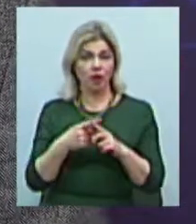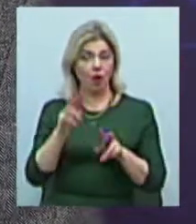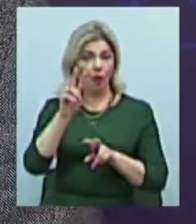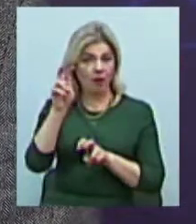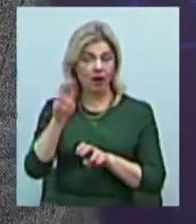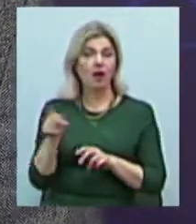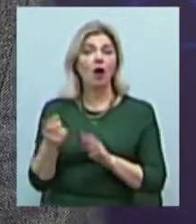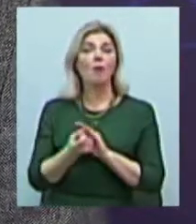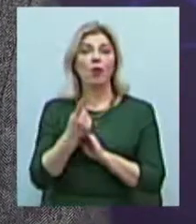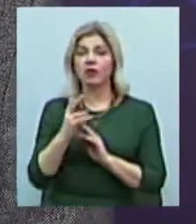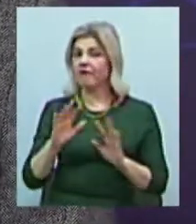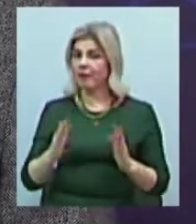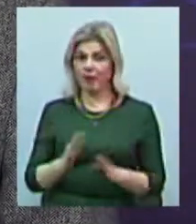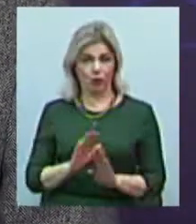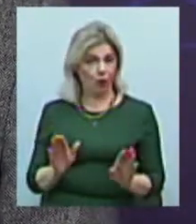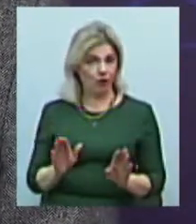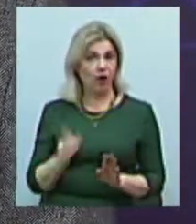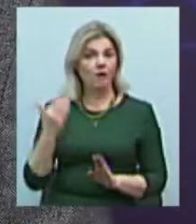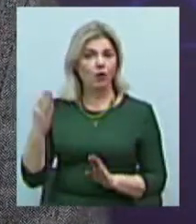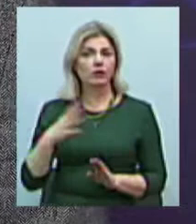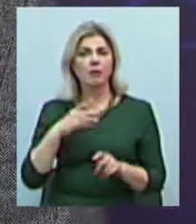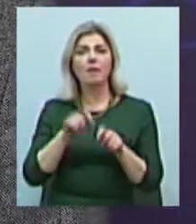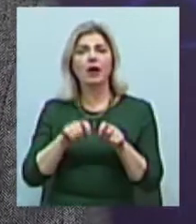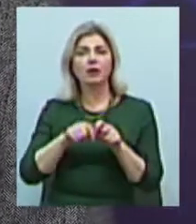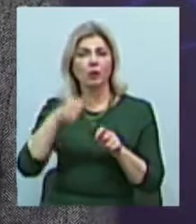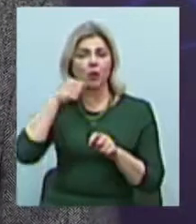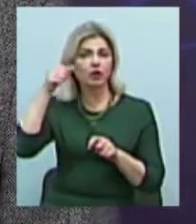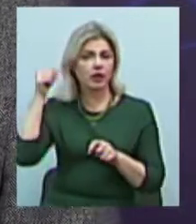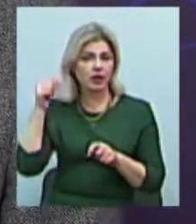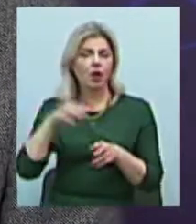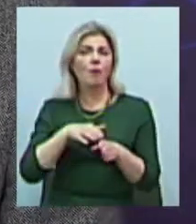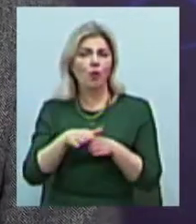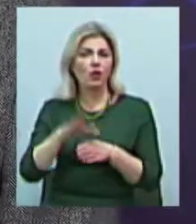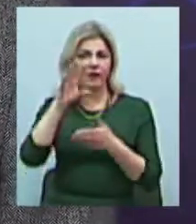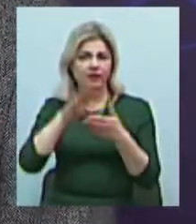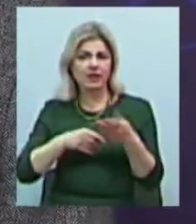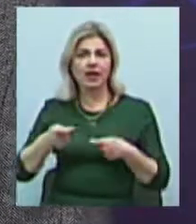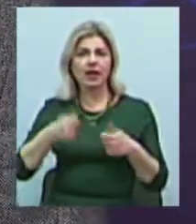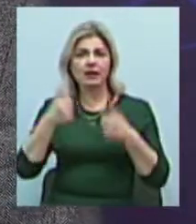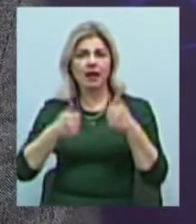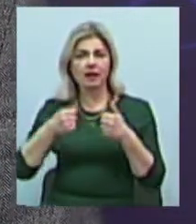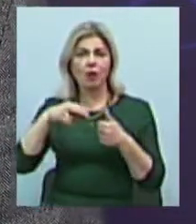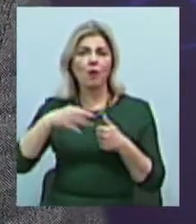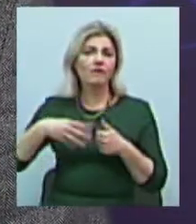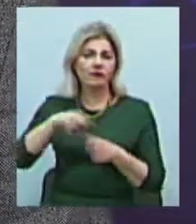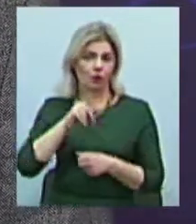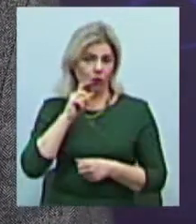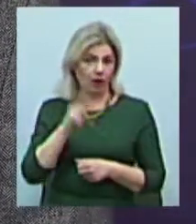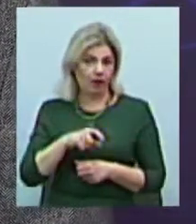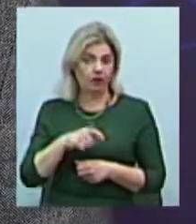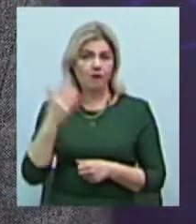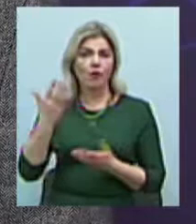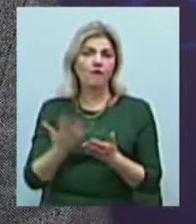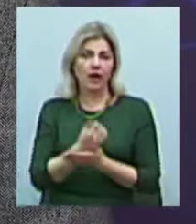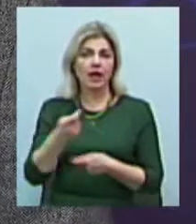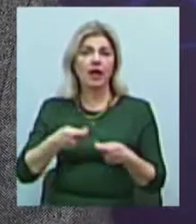Вона з'явилася не випадково. Вони моніторили минулий рік повністю всі тендери по всій Україні. Вони виграли